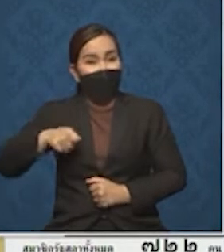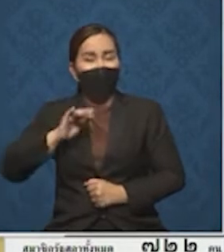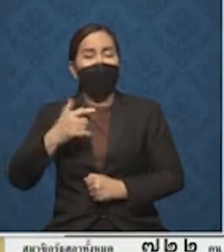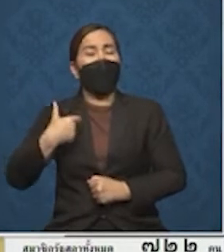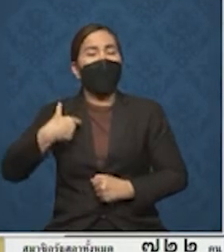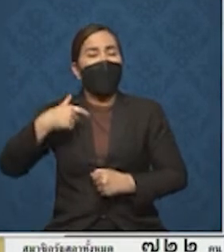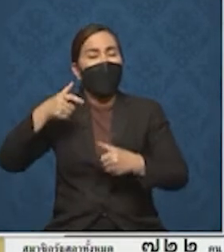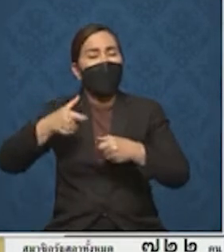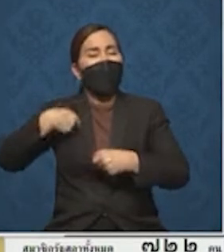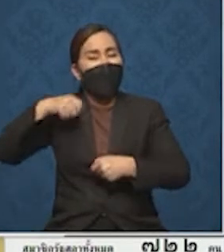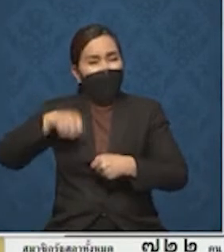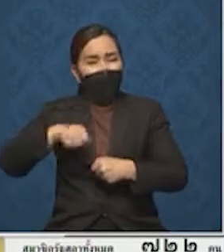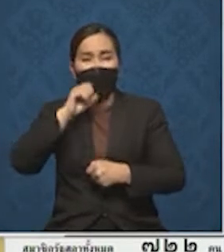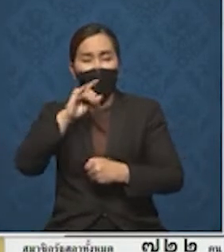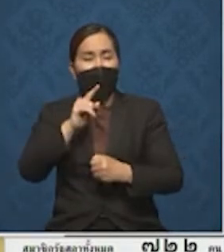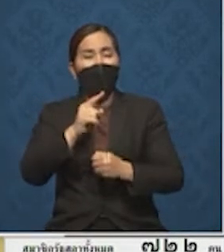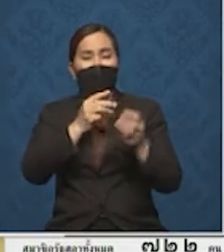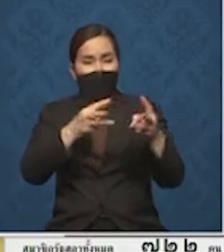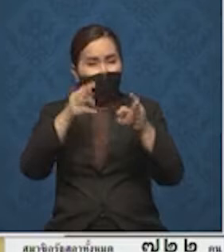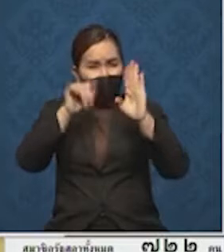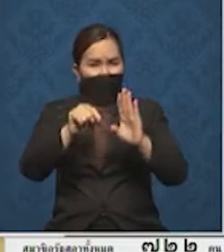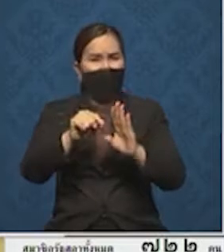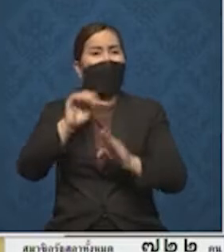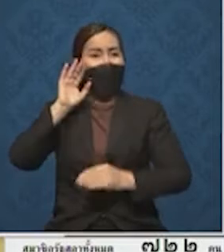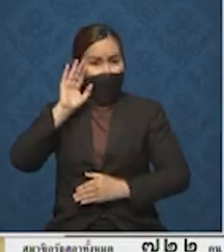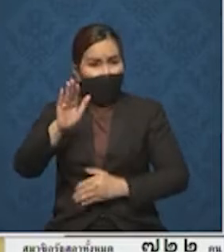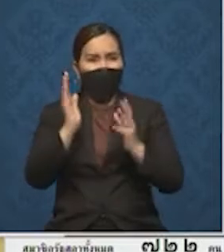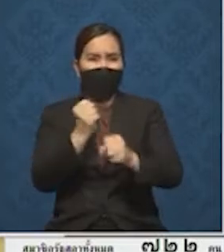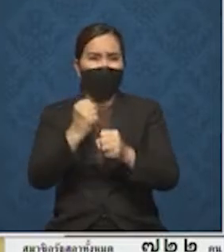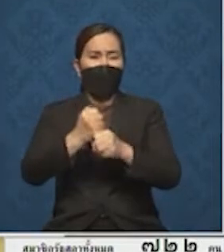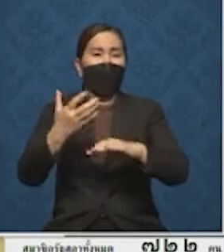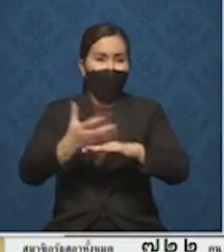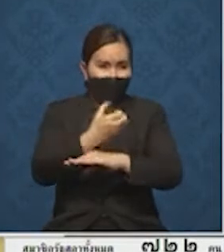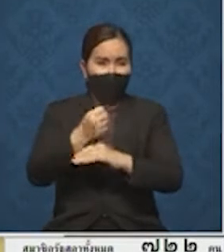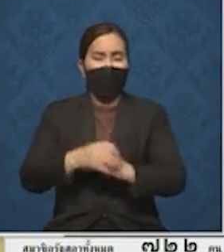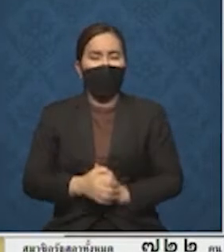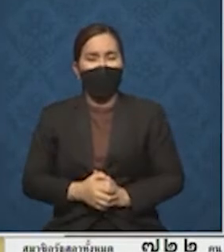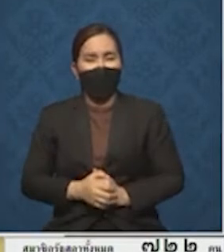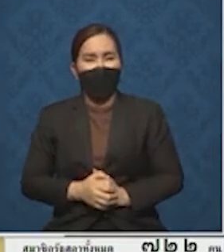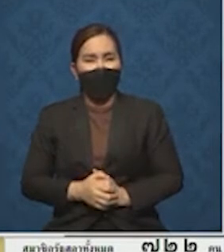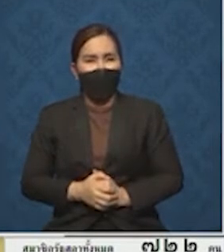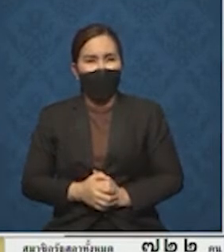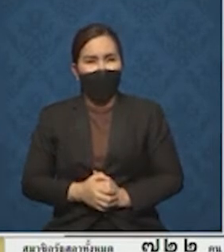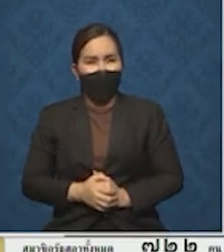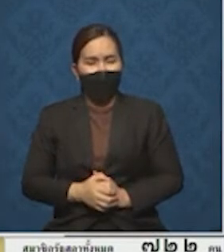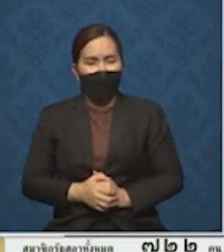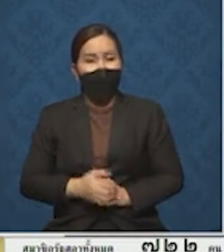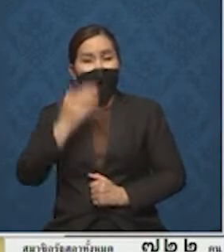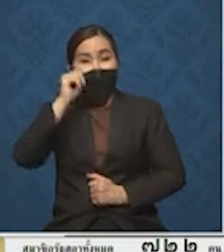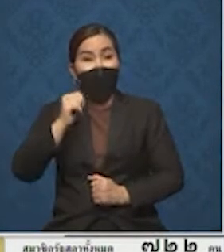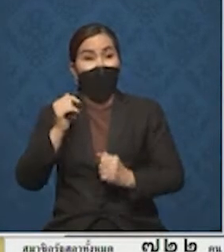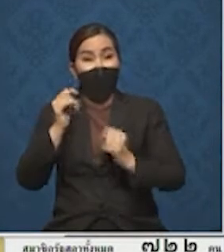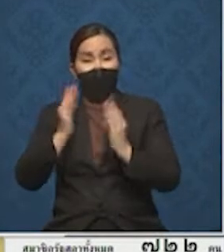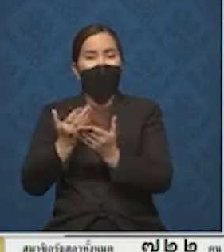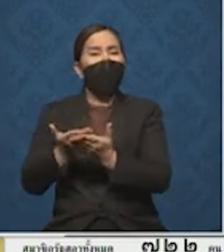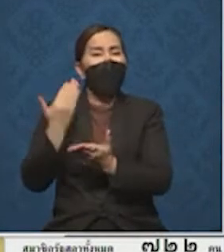ันเป็นมาตรการที่ไม่ให้พักกเมืองถูกบุคคล หรอกลมบุคคลใดอาศัยวังได้เปรยบทางการเงิ